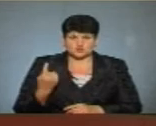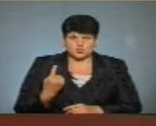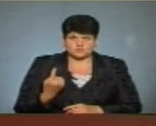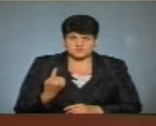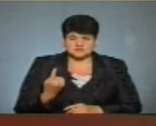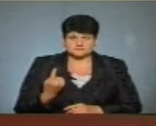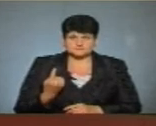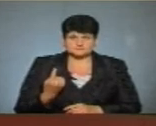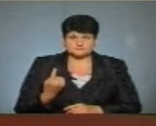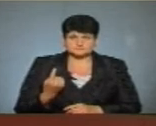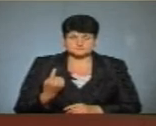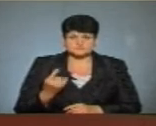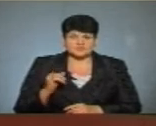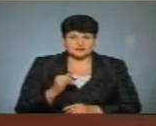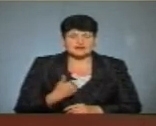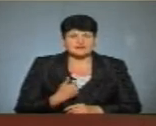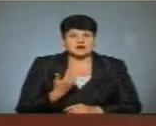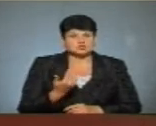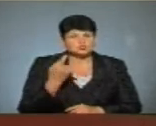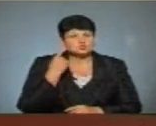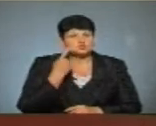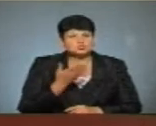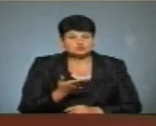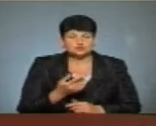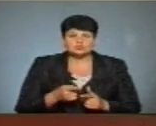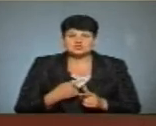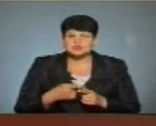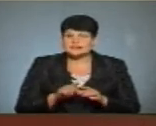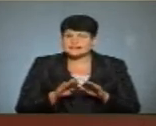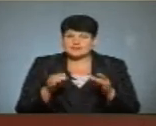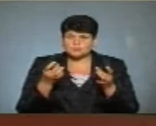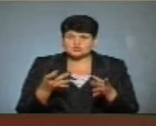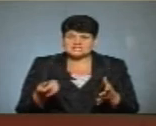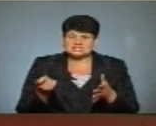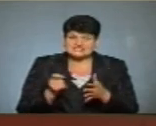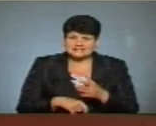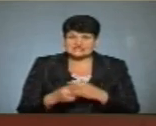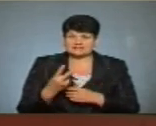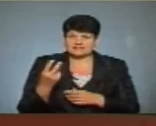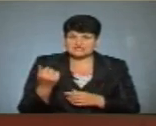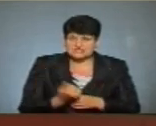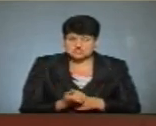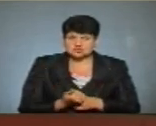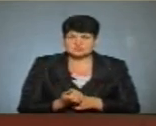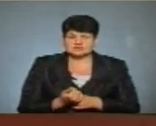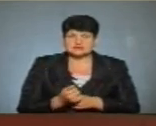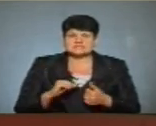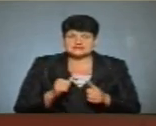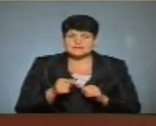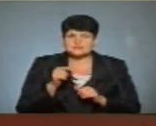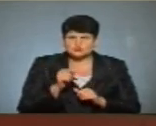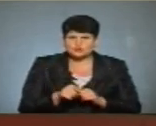І на вашу думку, чи не простіше закритися так на цих 2 тижні, замість того,